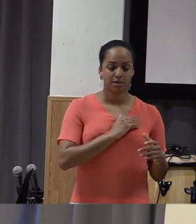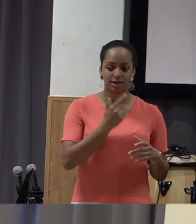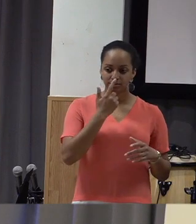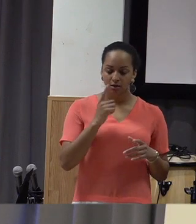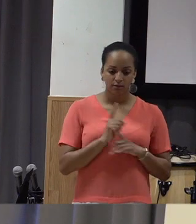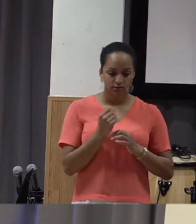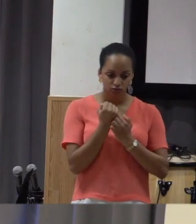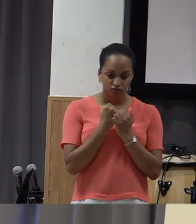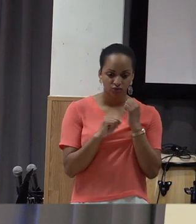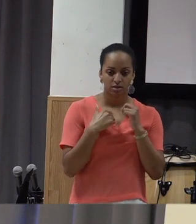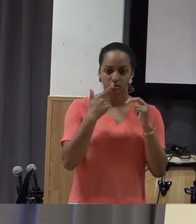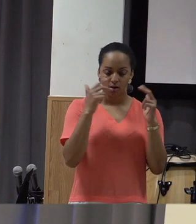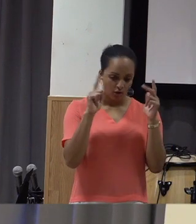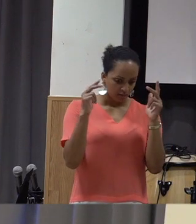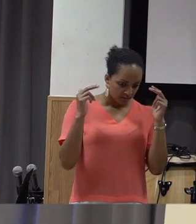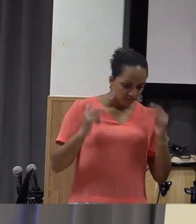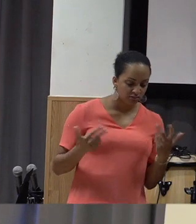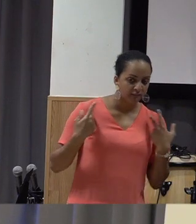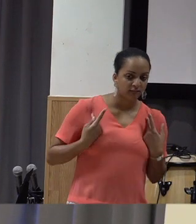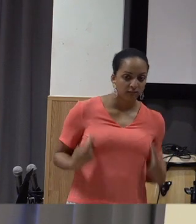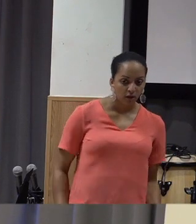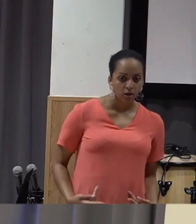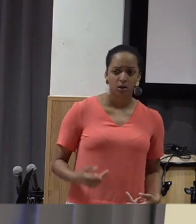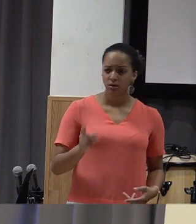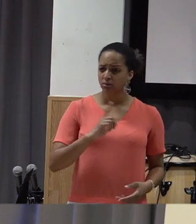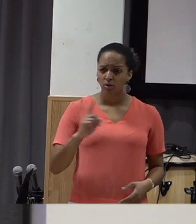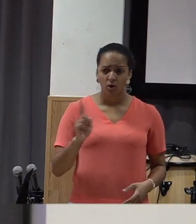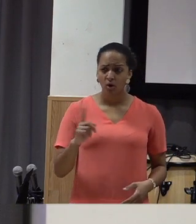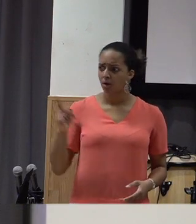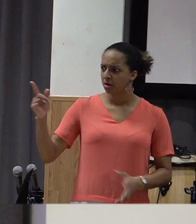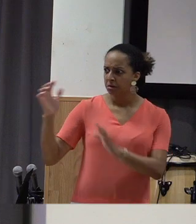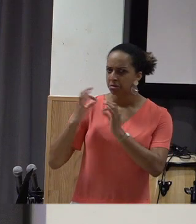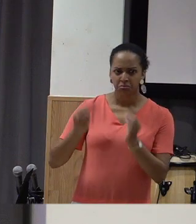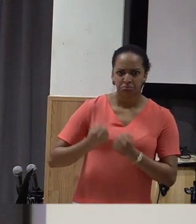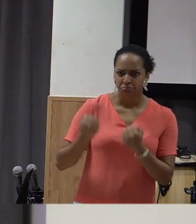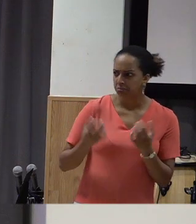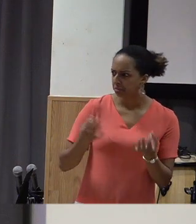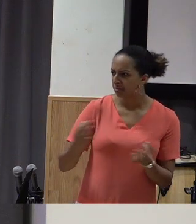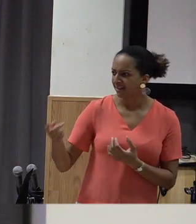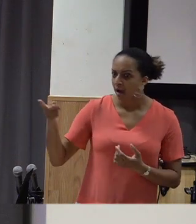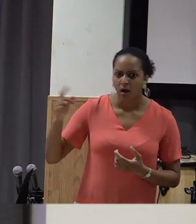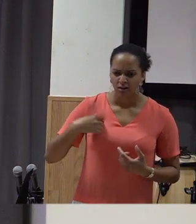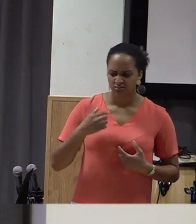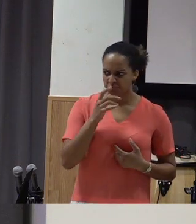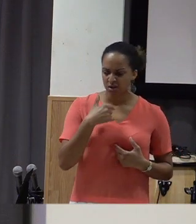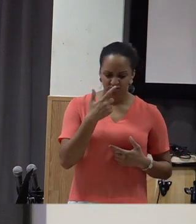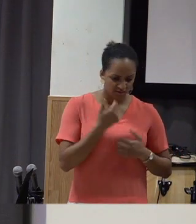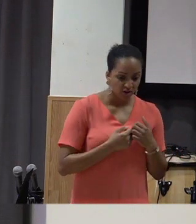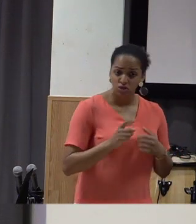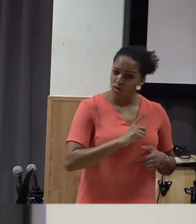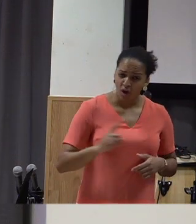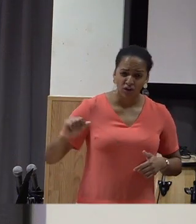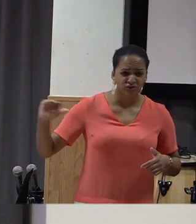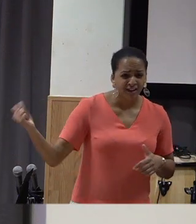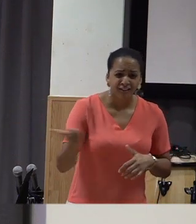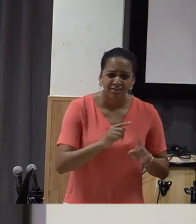d'infériorité. Nous avions dit en cela que nous ne devions jamais nous comparer les uns aux autres, que chaque prière, chaque personne est unique et que Dieu voulait notre sincérité. Ce n'est pas